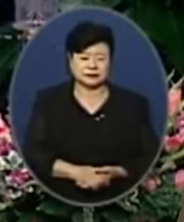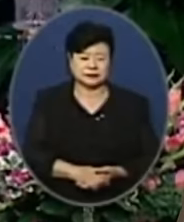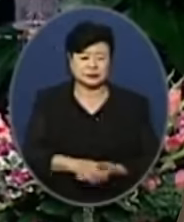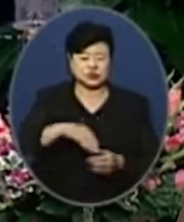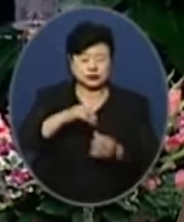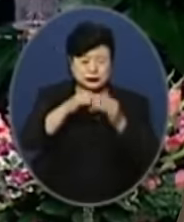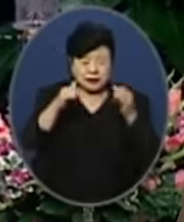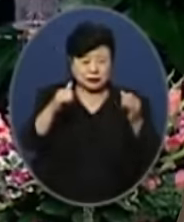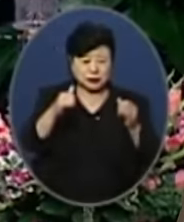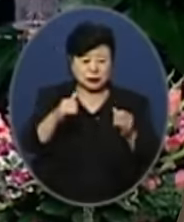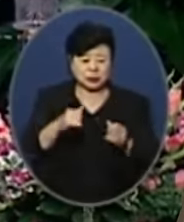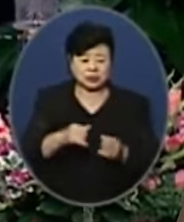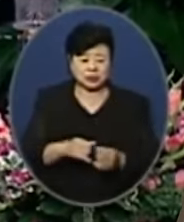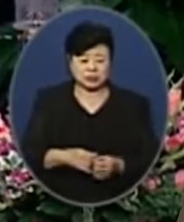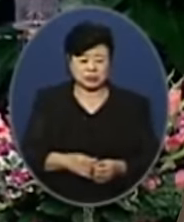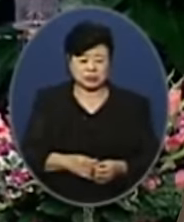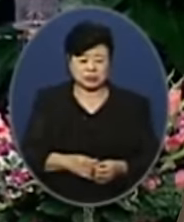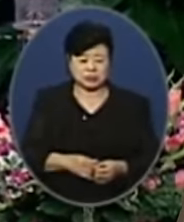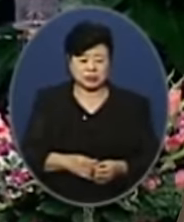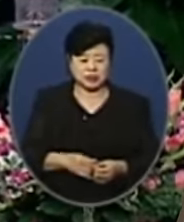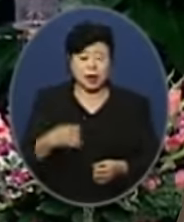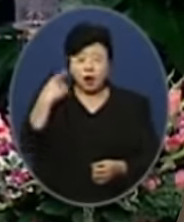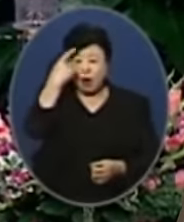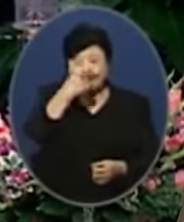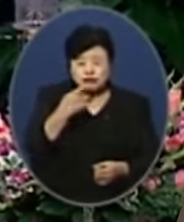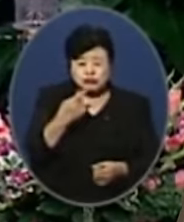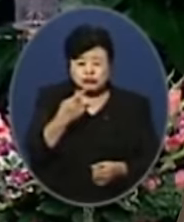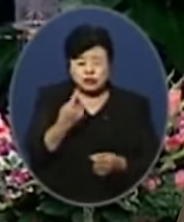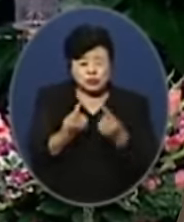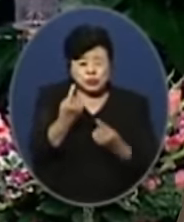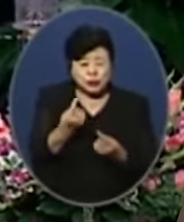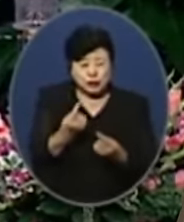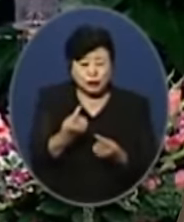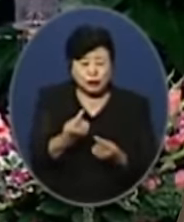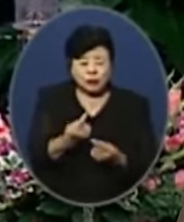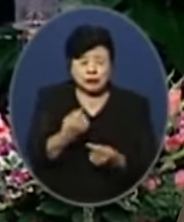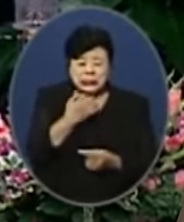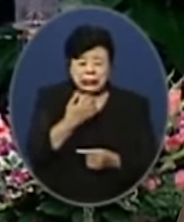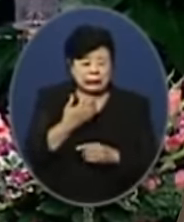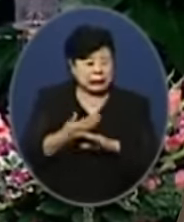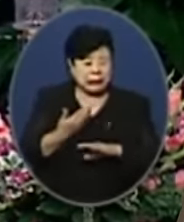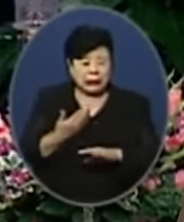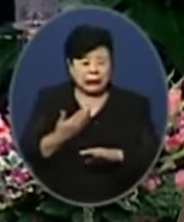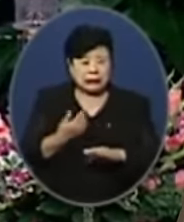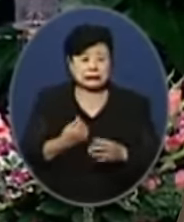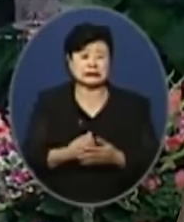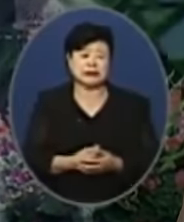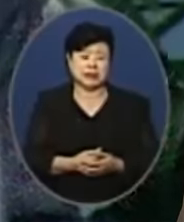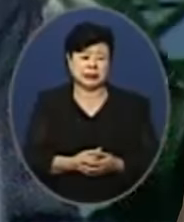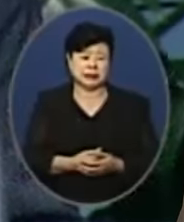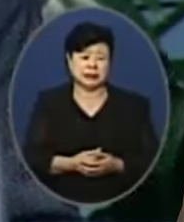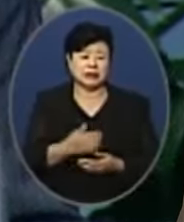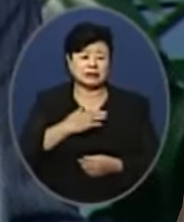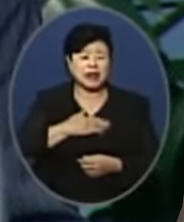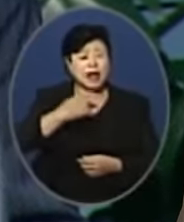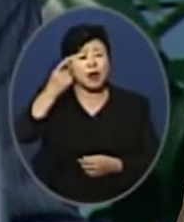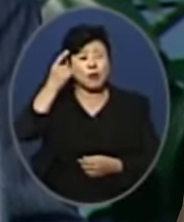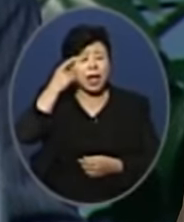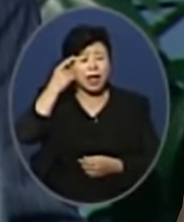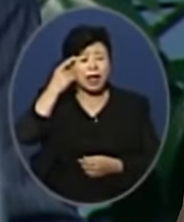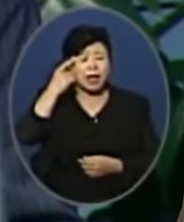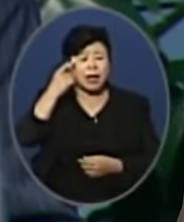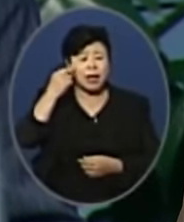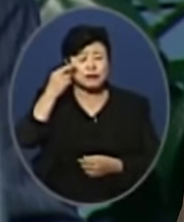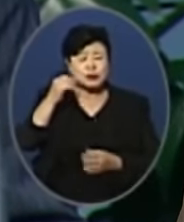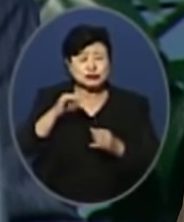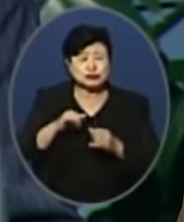주변 사람들로부터 자기를 비교해보면 모습이 다릅니다. 내가 왜